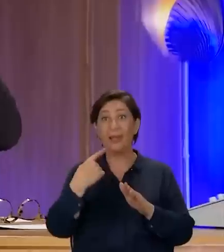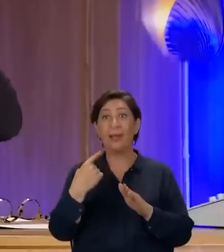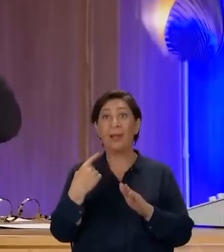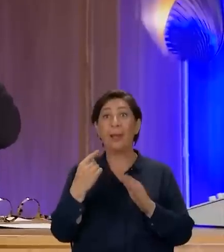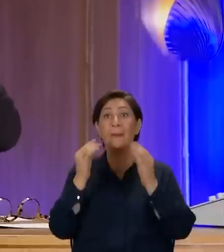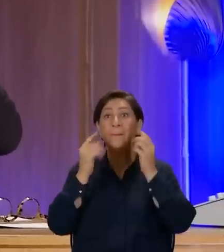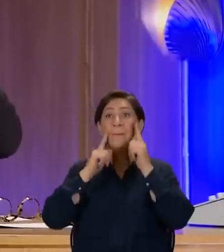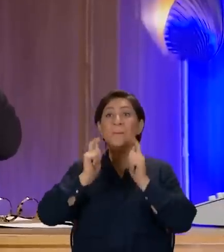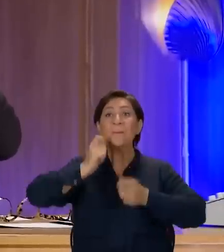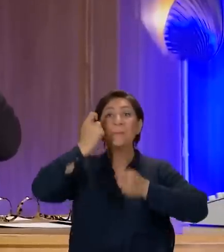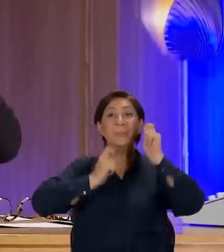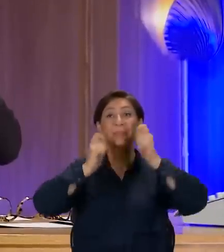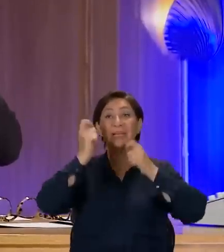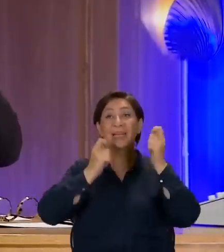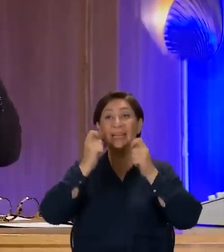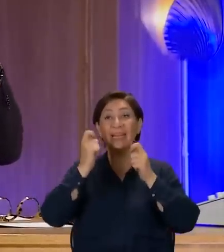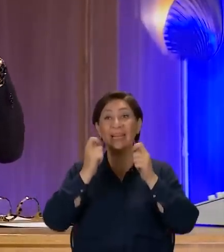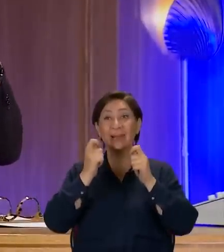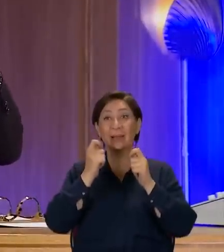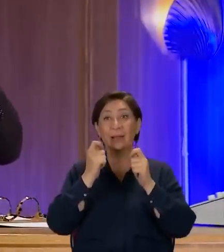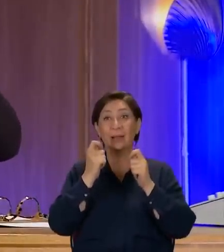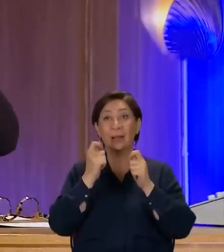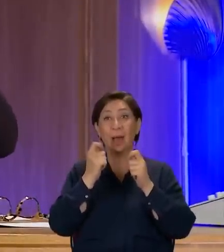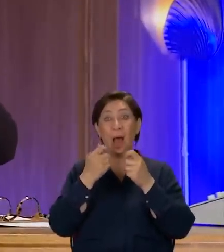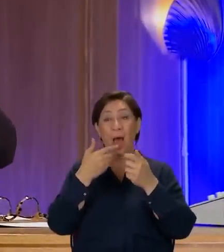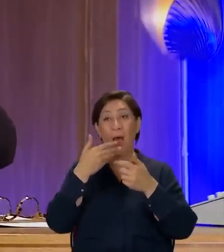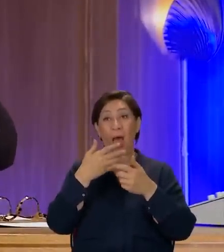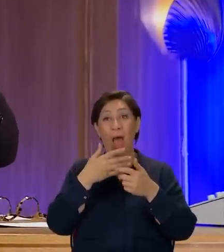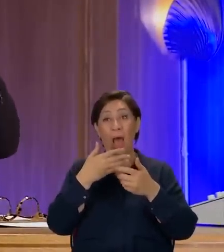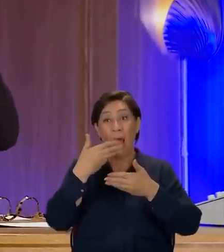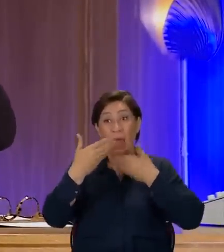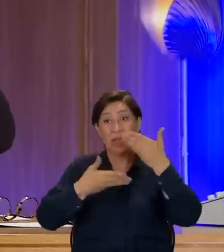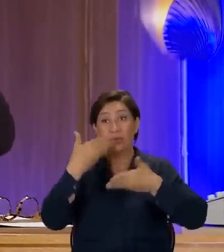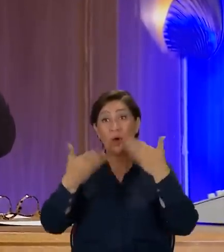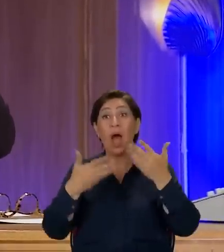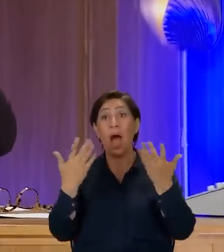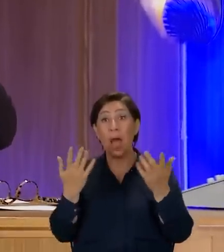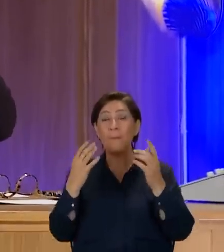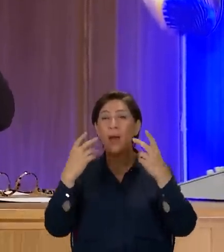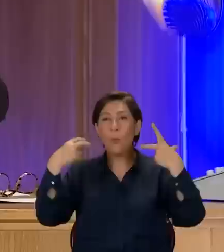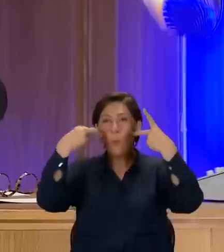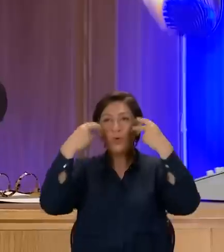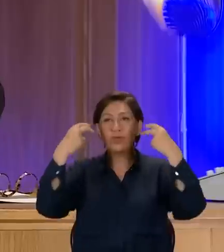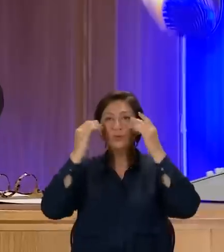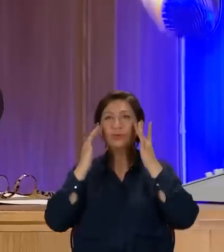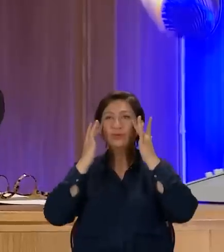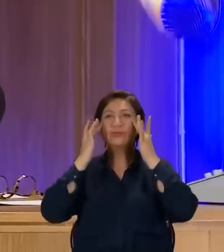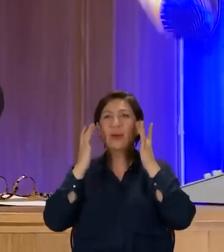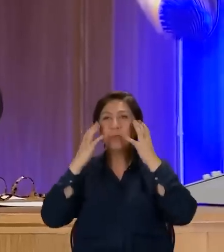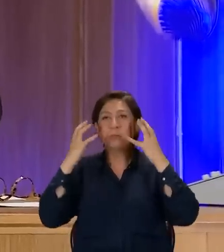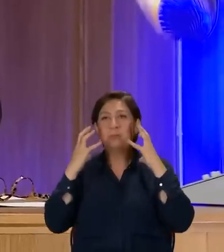yüzüyle, mimikleriyle şey yapıyor, anime ediyor. Fakat sanıyorum botoks nedeniyle pek de fazla